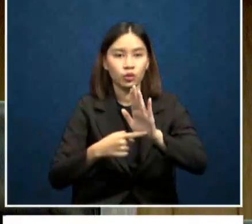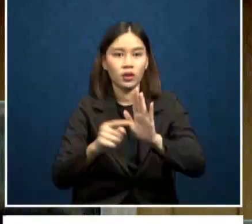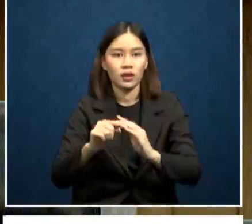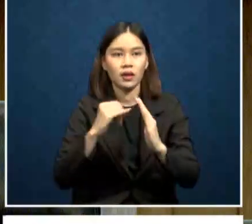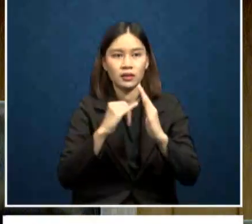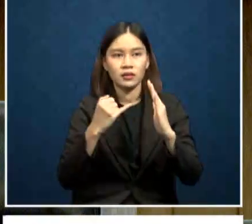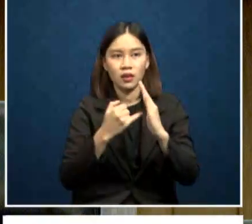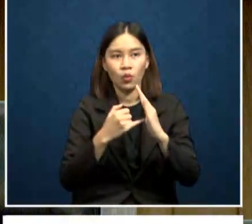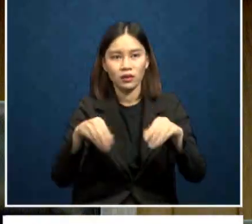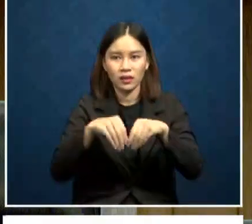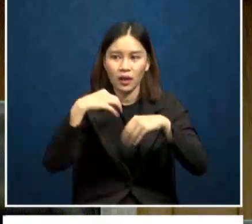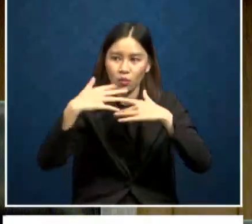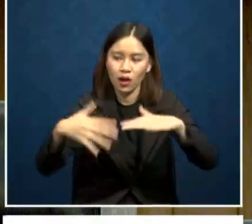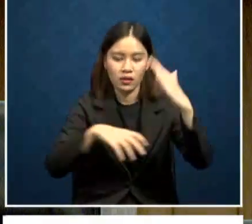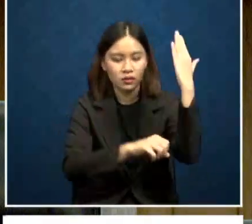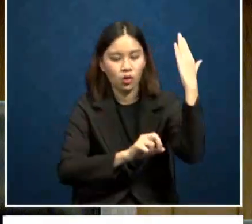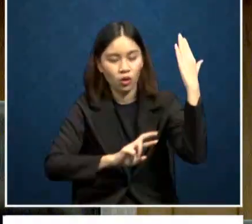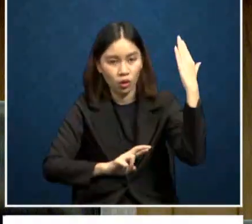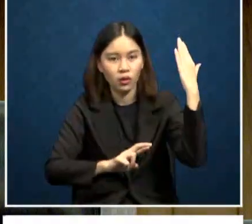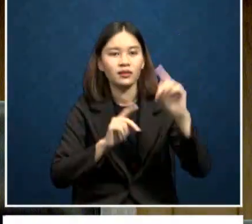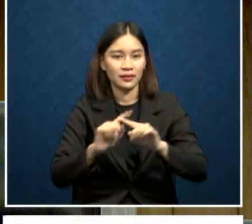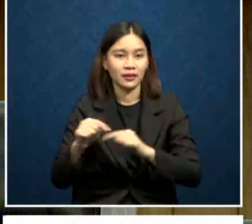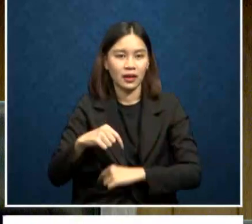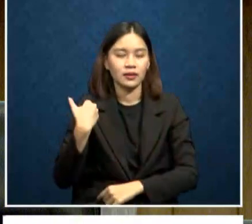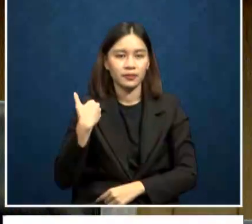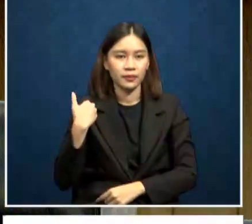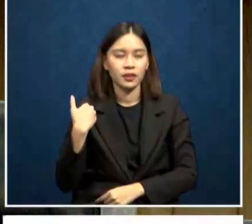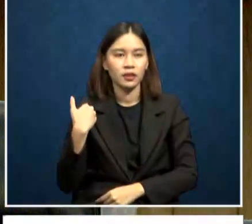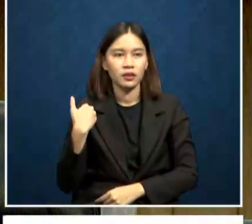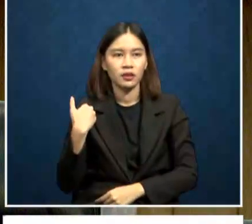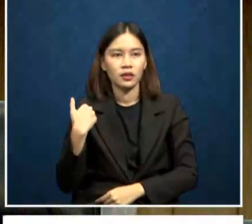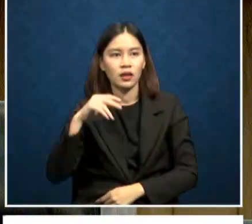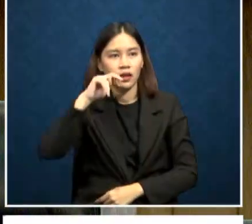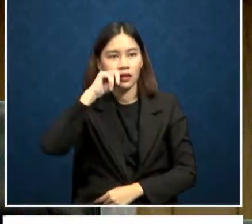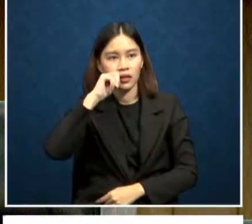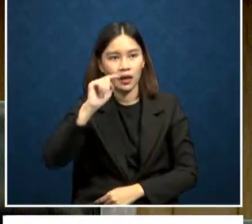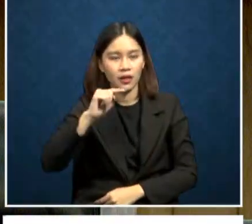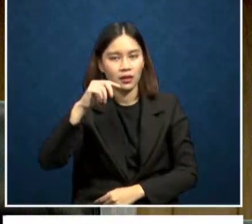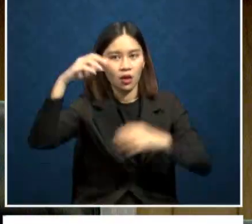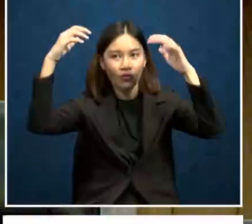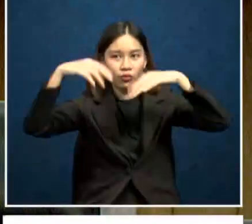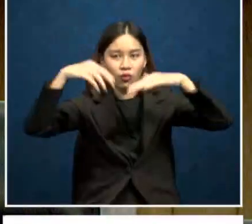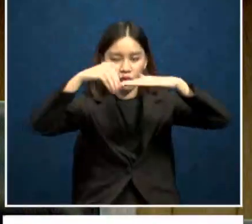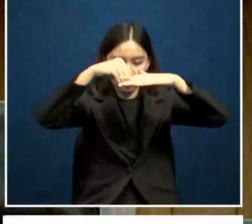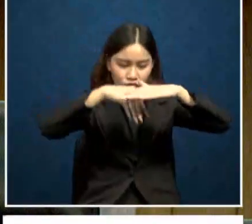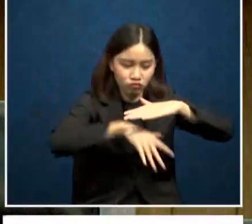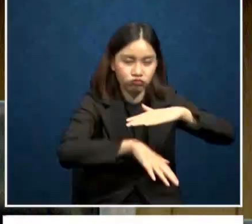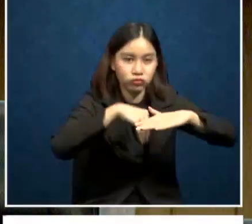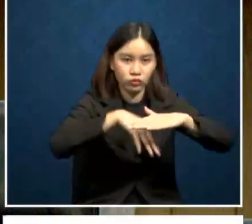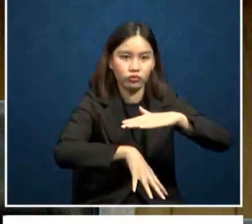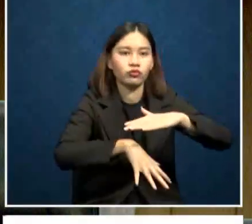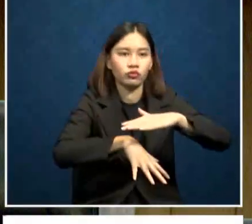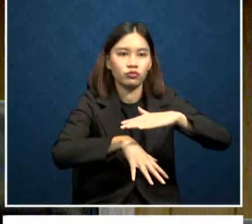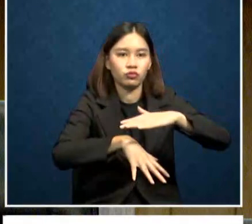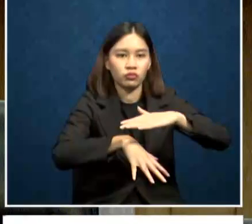จังหวัดชายทะเลอย่างจังหวัดสุราชธานีหรืออะไรทำนองนั้นก็สามารถที่จะใช้น้ำที่อัดลงไปจากผิวดินตรงนี้ไปดัน